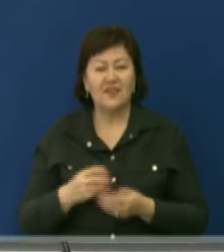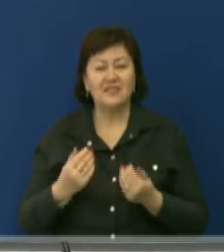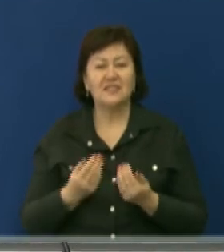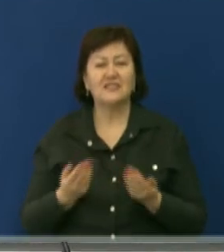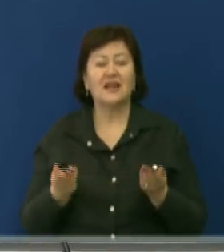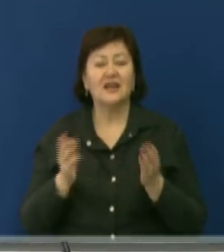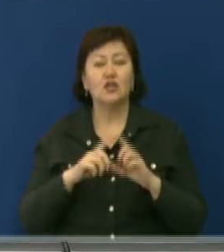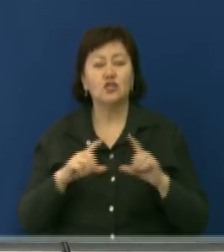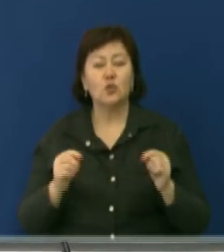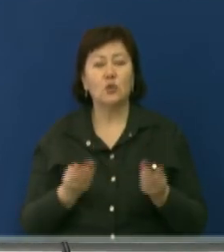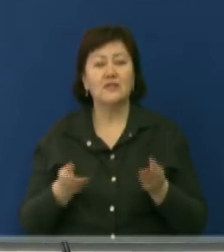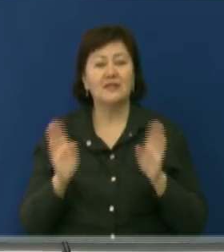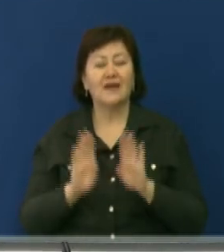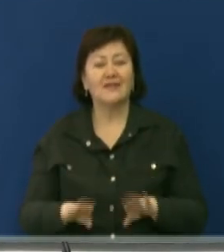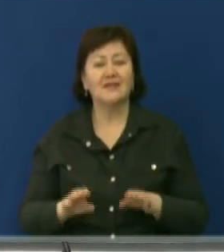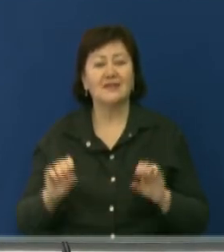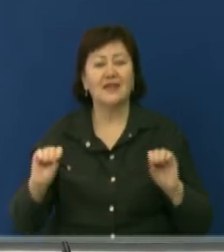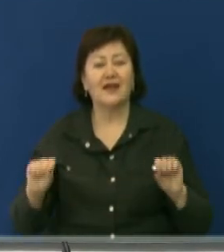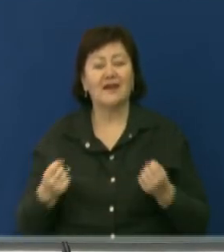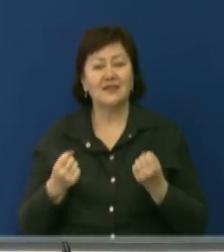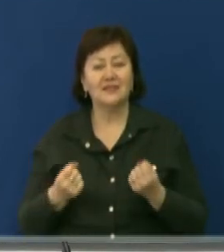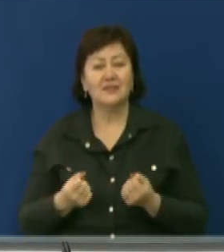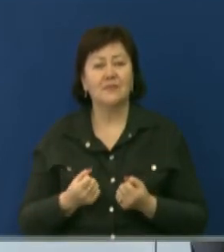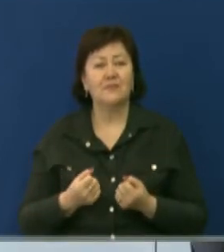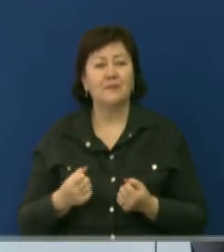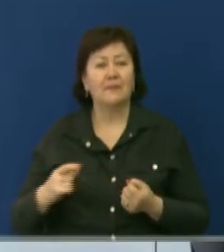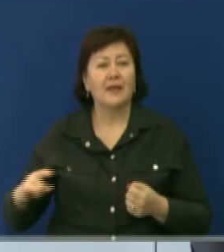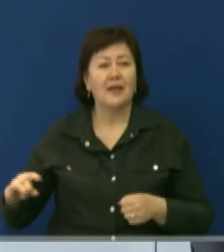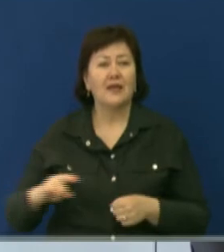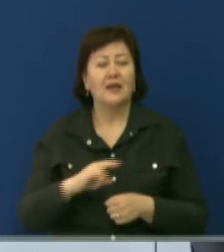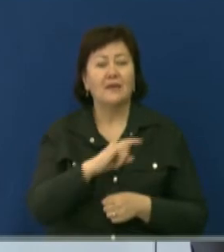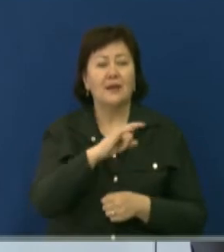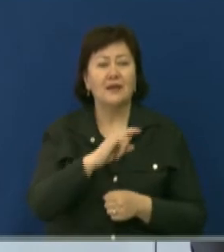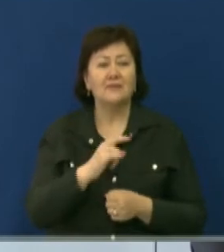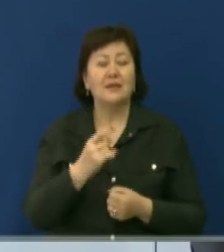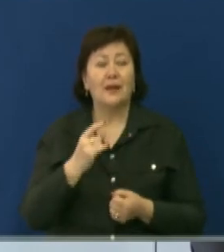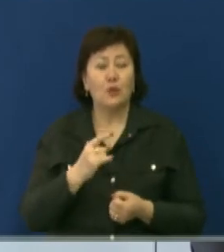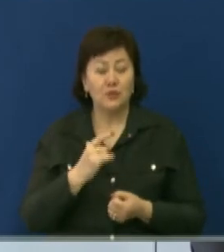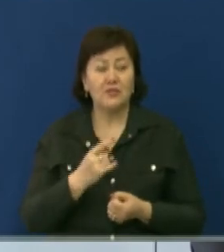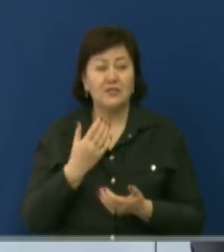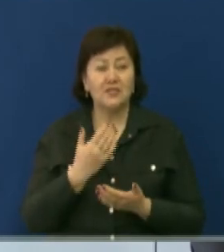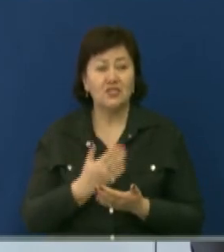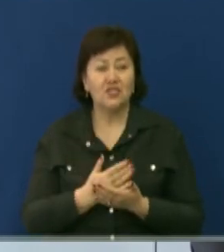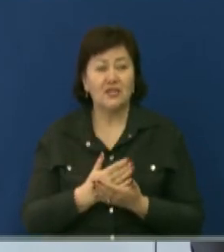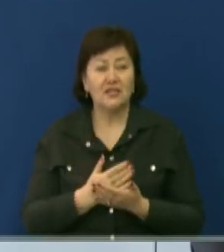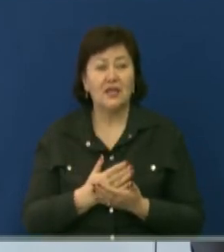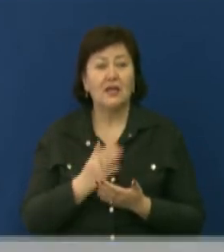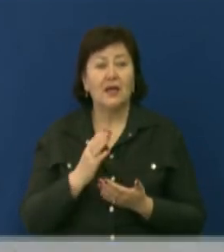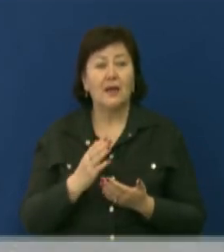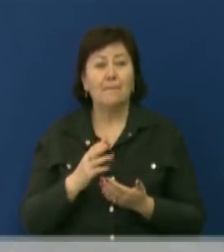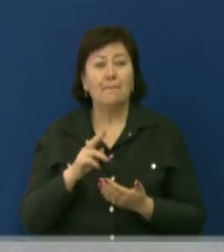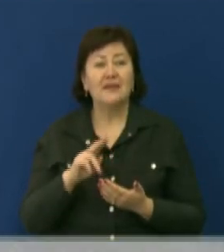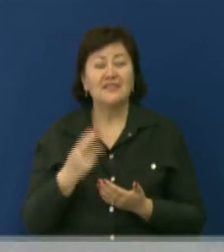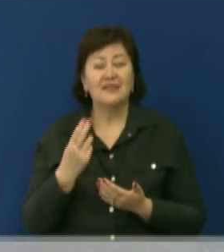жабылды. Брифингте әзірге теміржол және әуе қатынастары үшін ПТР сынамаларының анықтамалары талап етілмейтінін атап өтті.